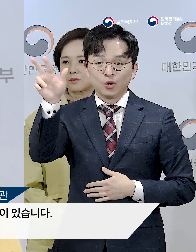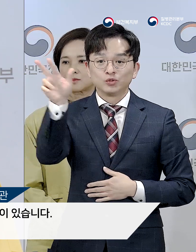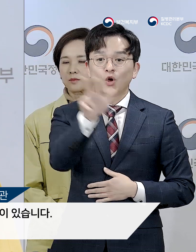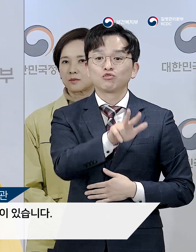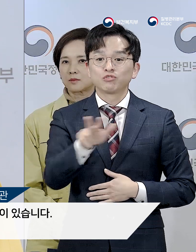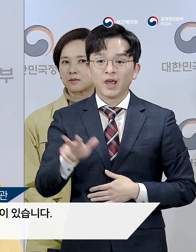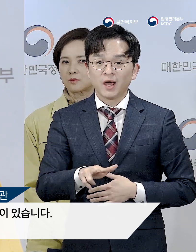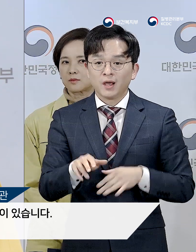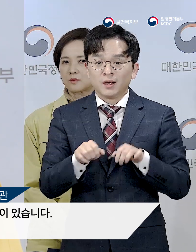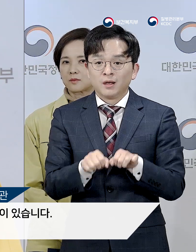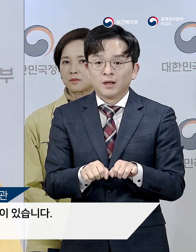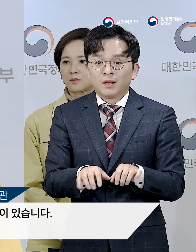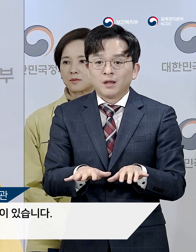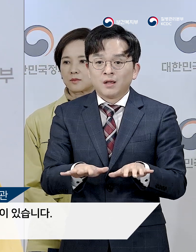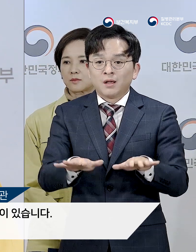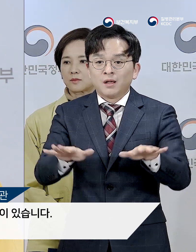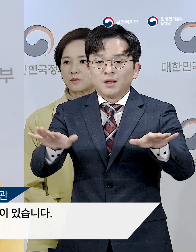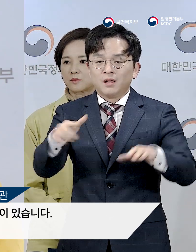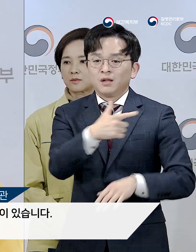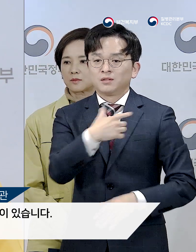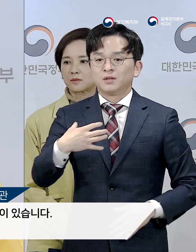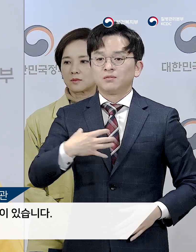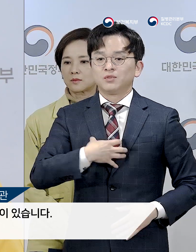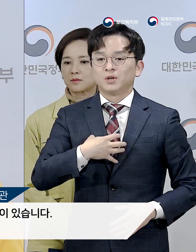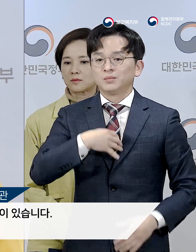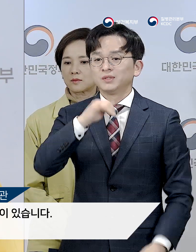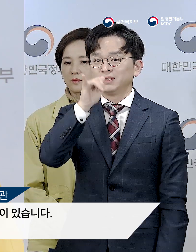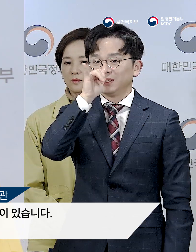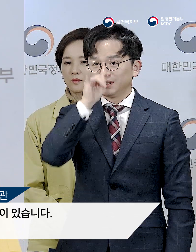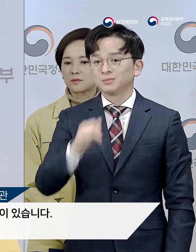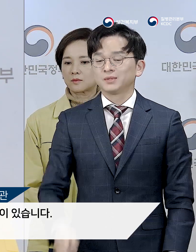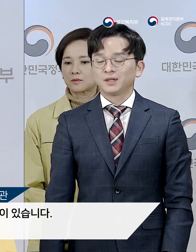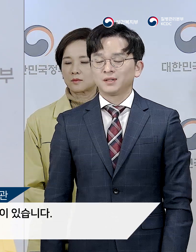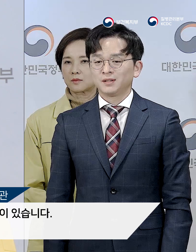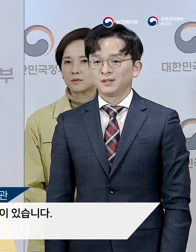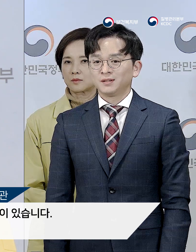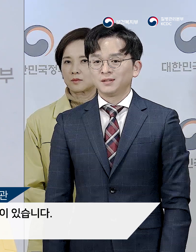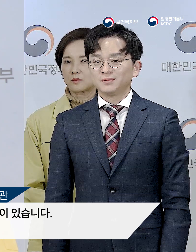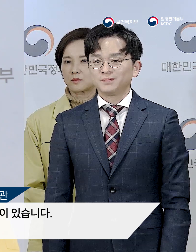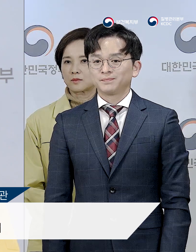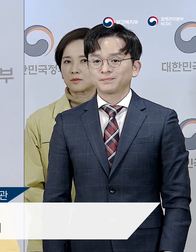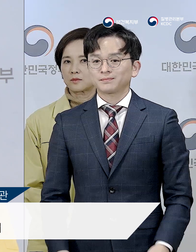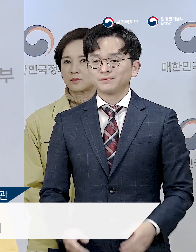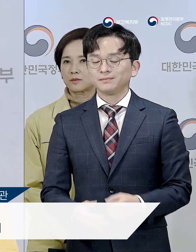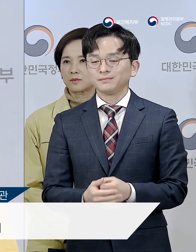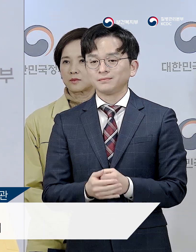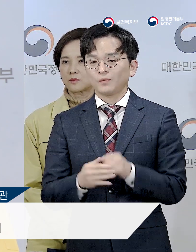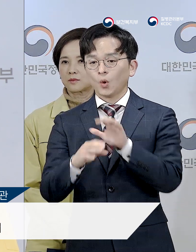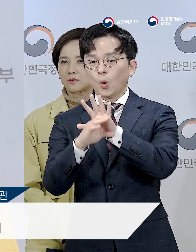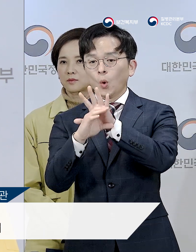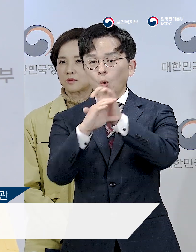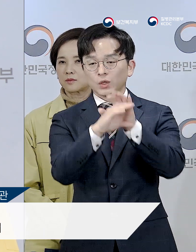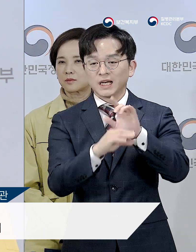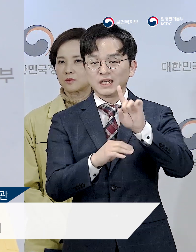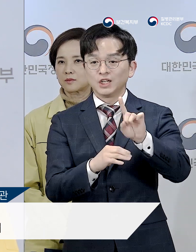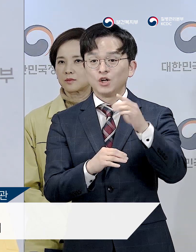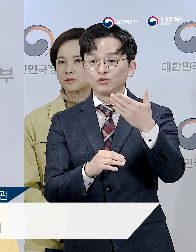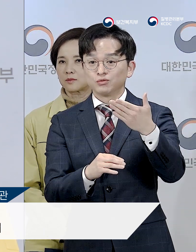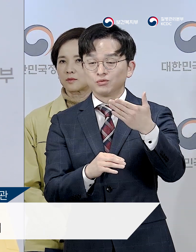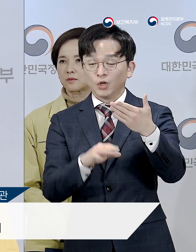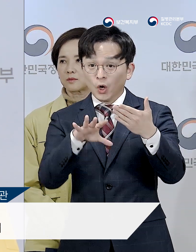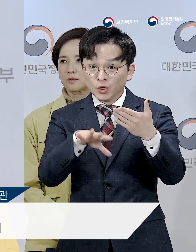넘는 전국적 확산으로 발전할 가능성이 있습니다. 특히 코로나19의 발병